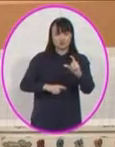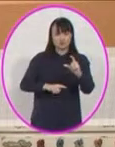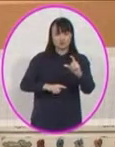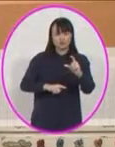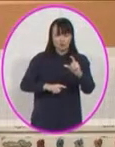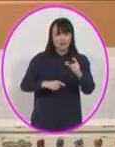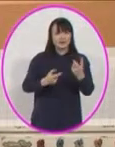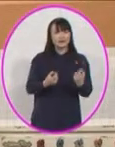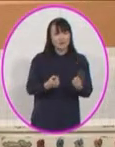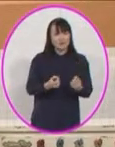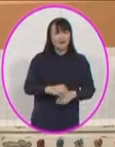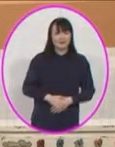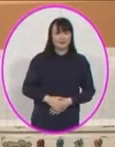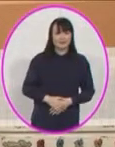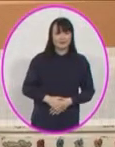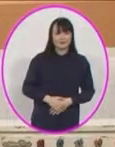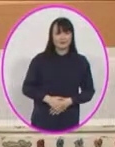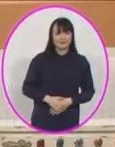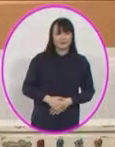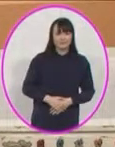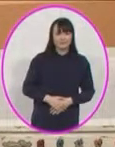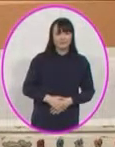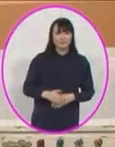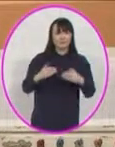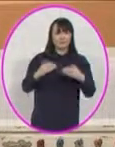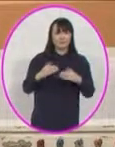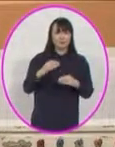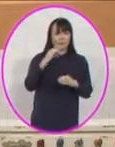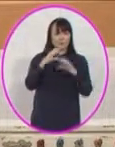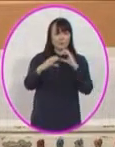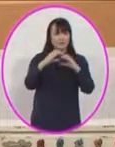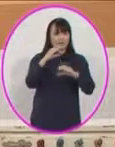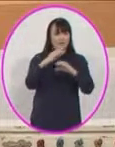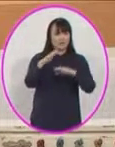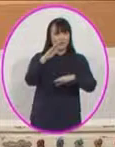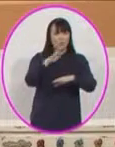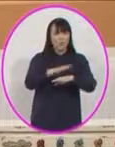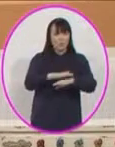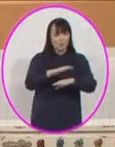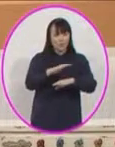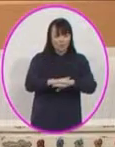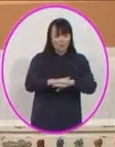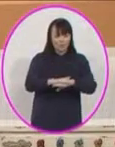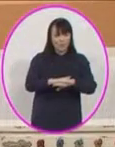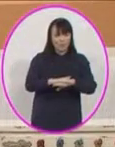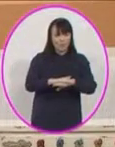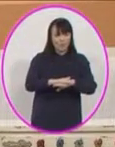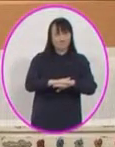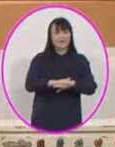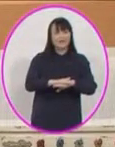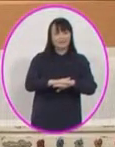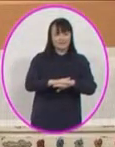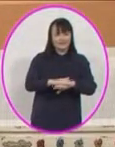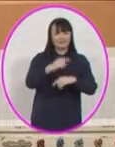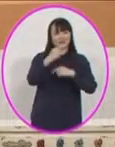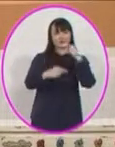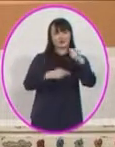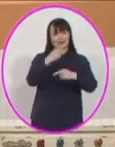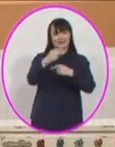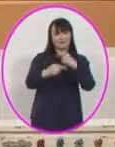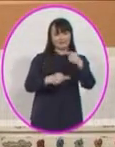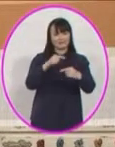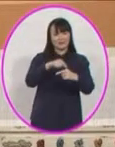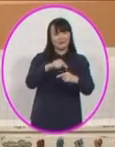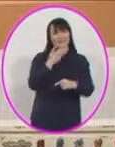人そして聞こえない人がコミュニケーションまあ取ろうと思ったときにその便利だっていうのが質問主はになればそうだよねはいじゃあ